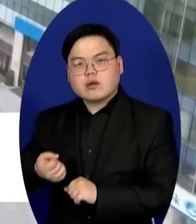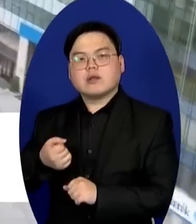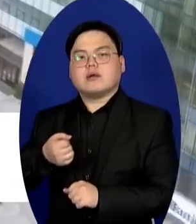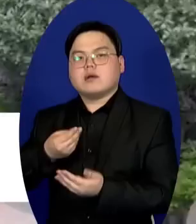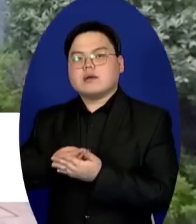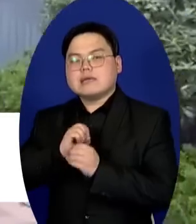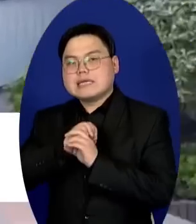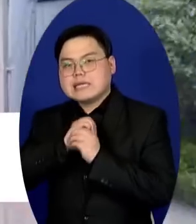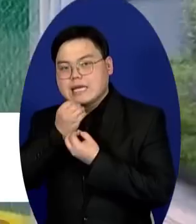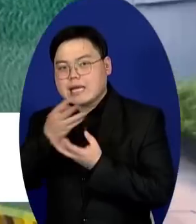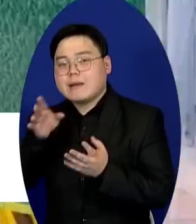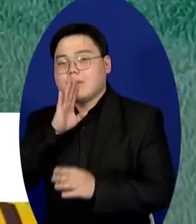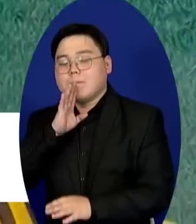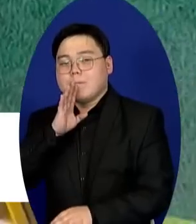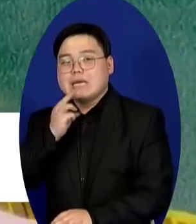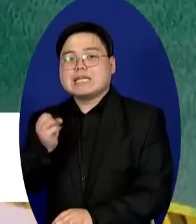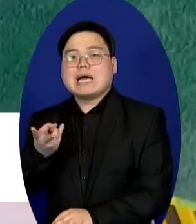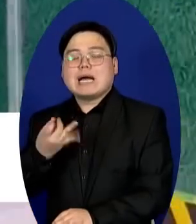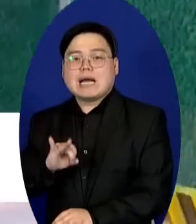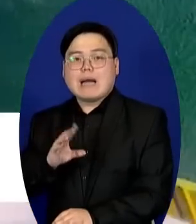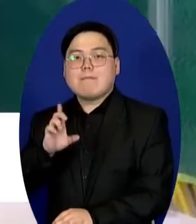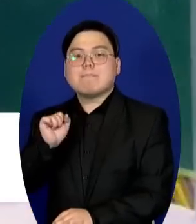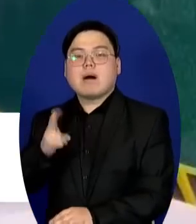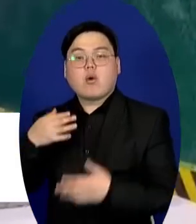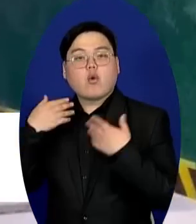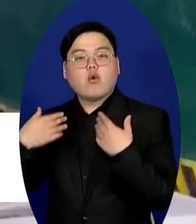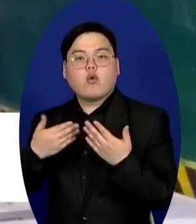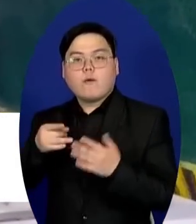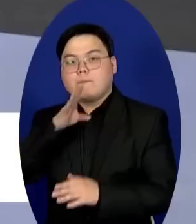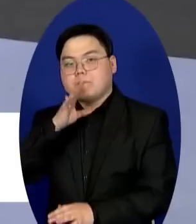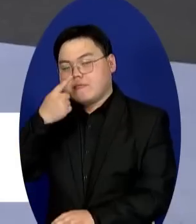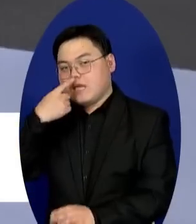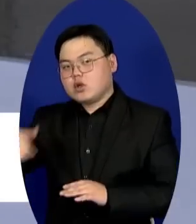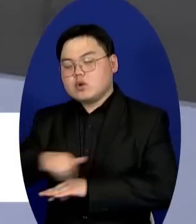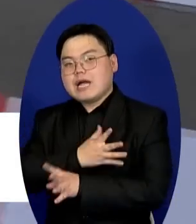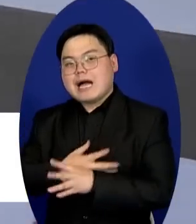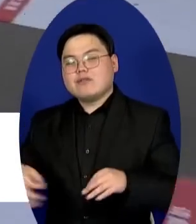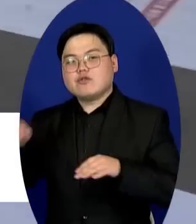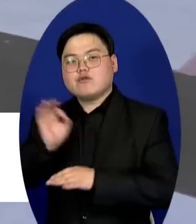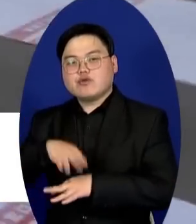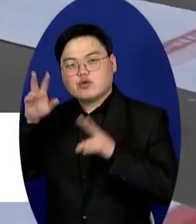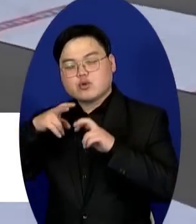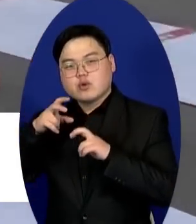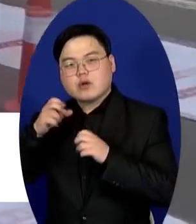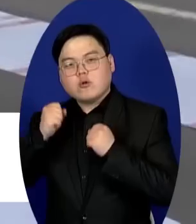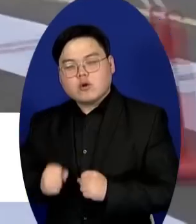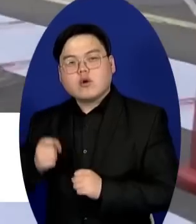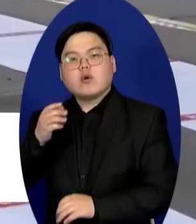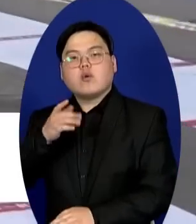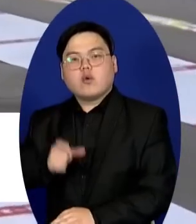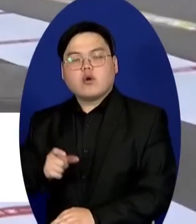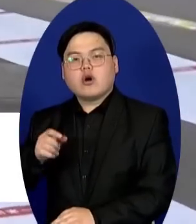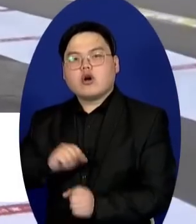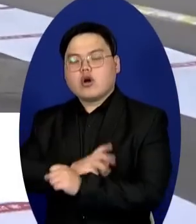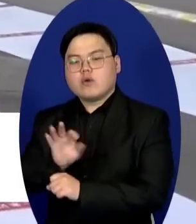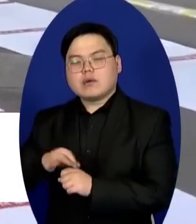саяны баасан гарагт Шанхай дахь Сити банкнд болсон нэгэн хурлын үеэр хэдтийн халдвар судлалын нэртэй зүтгэлтэн байсан хүн ковидын эсрэг хатуу бодлого